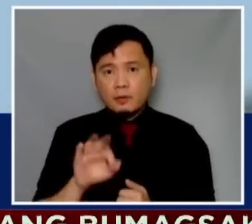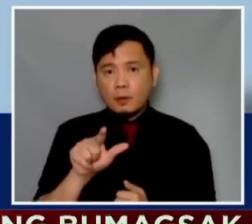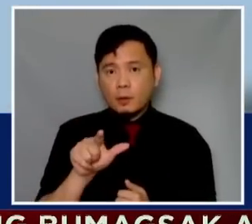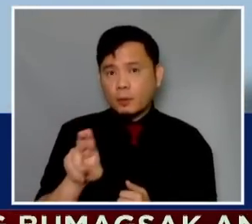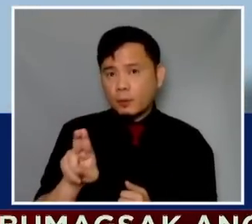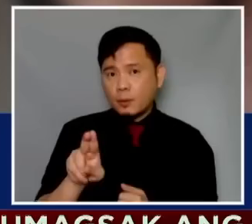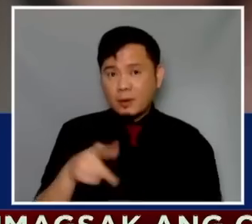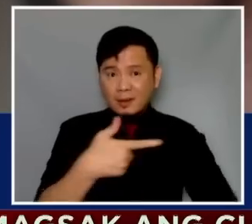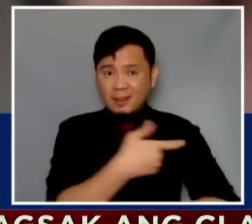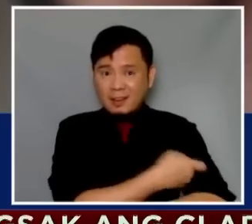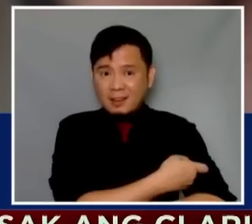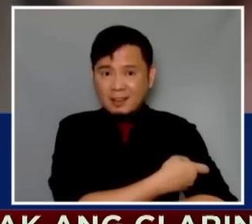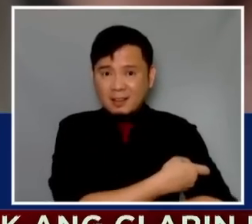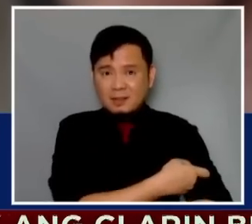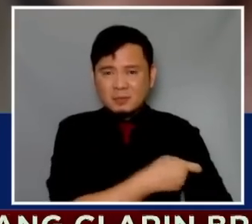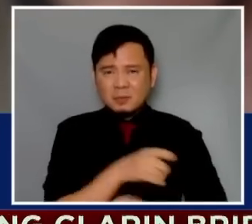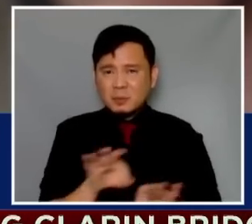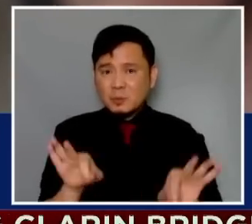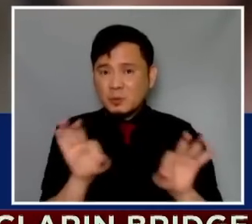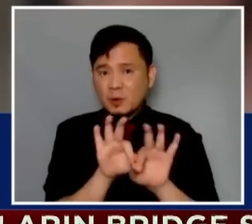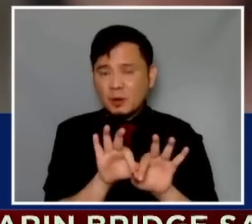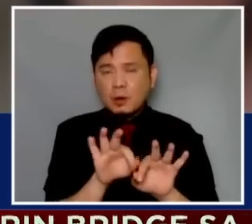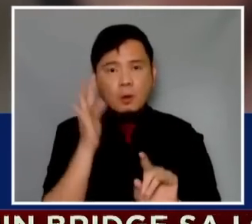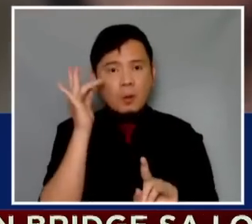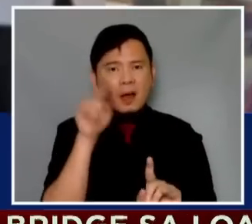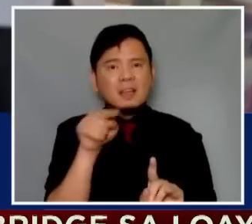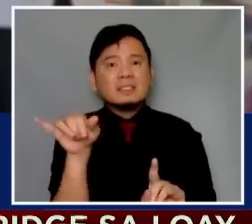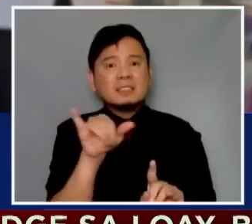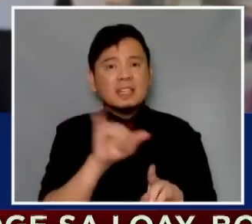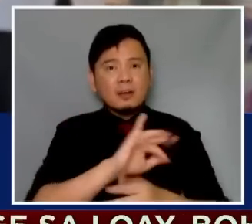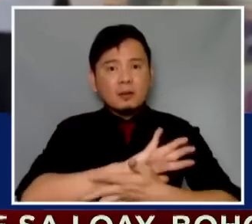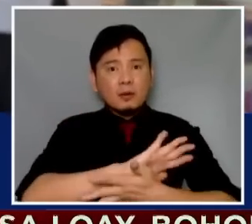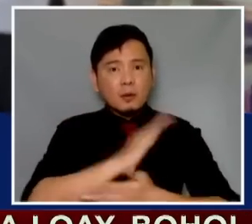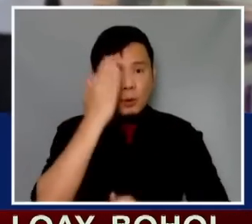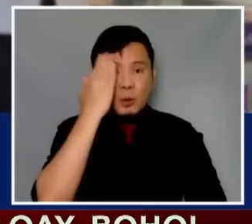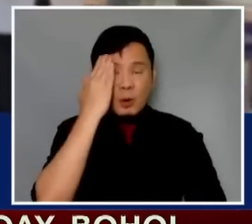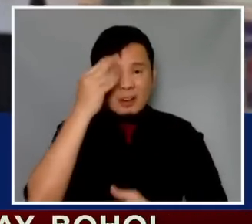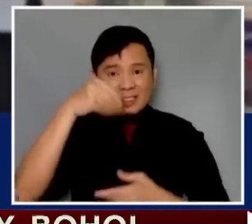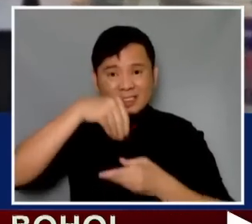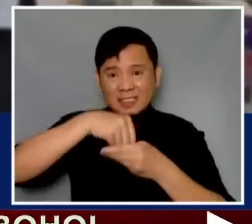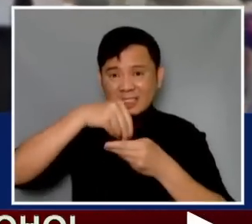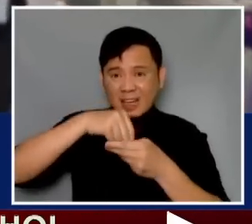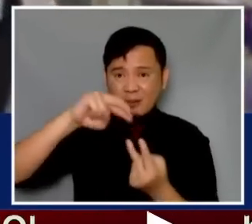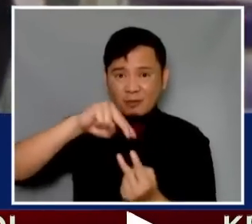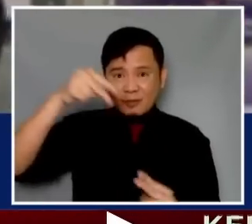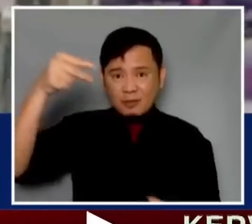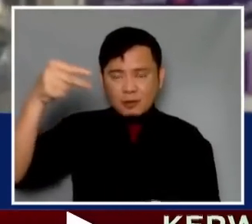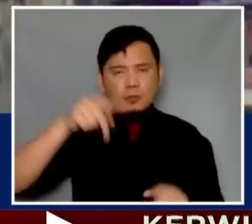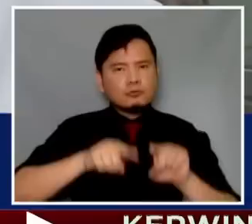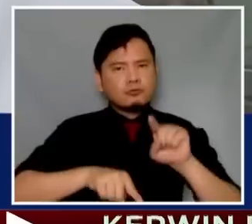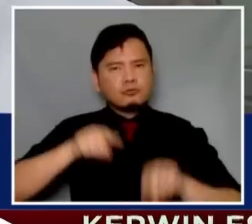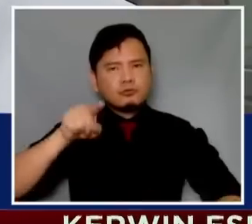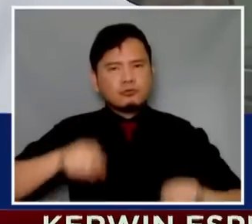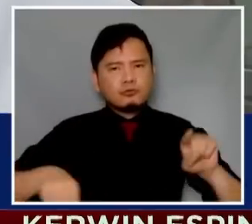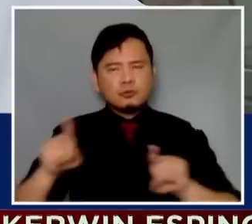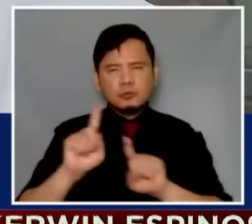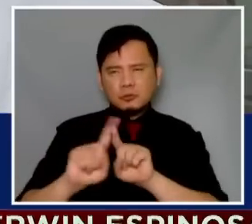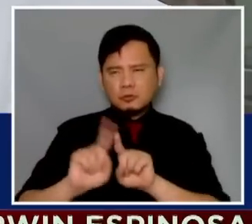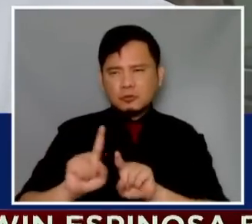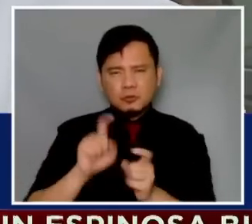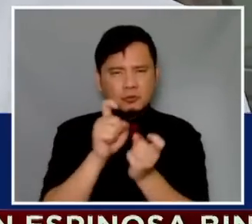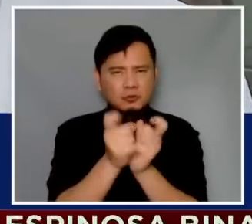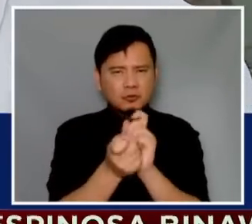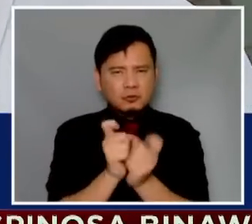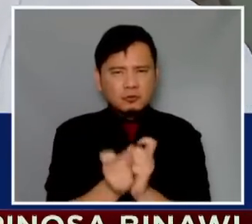ng COVID virus, nag-iiba-iba rin ang strain o bagong anyo ang flu virus. Kasi